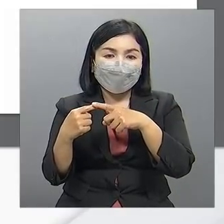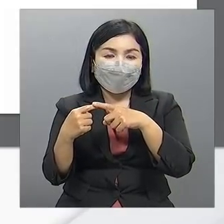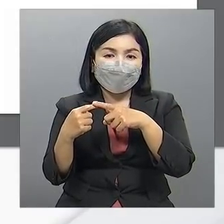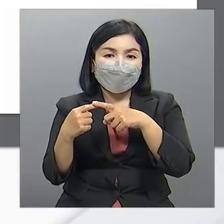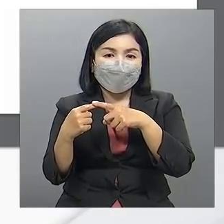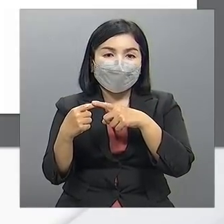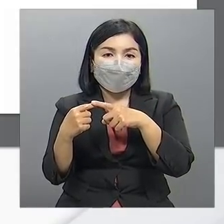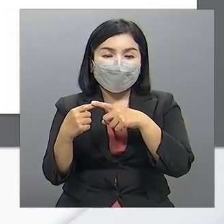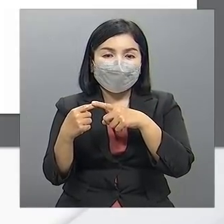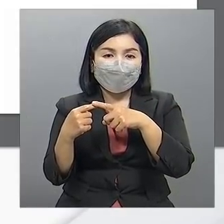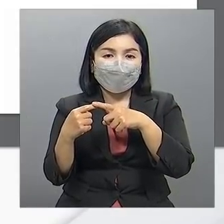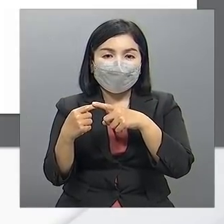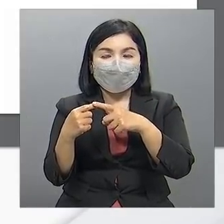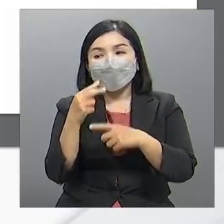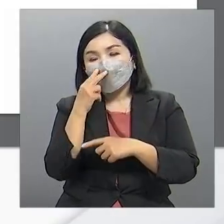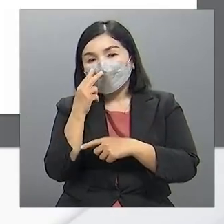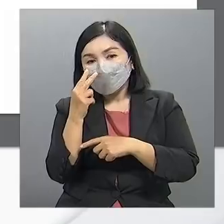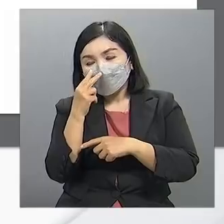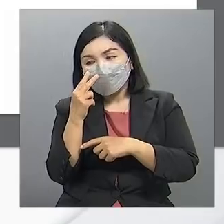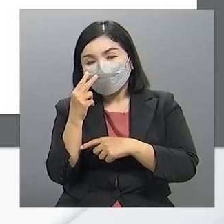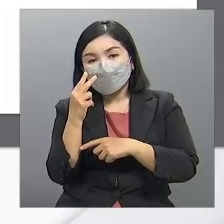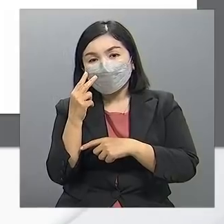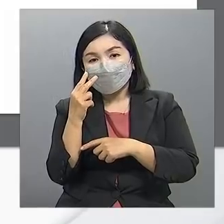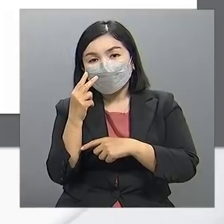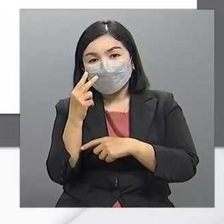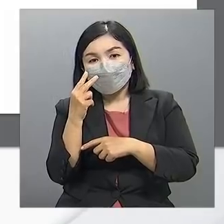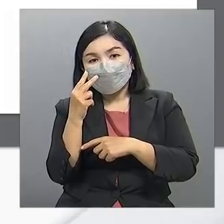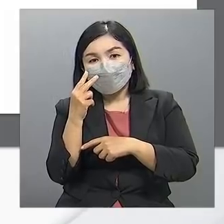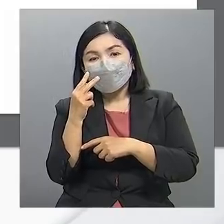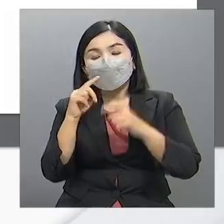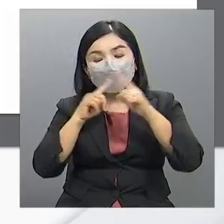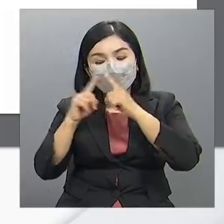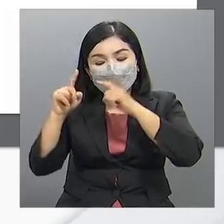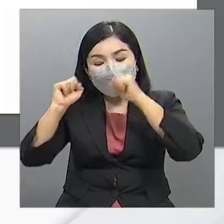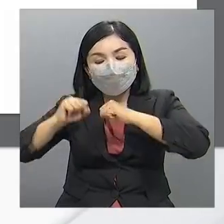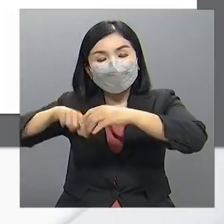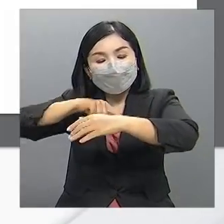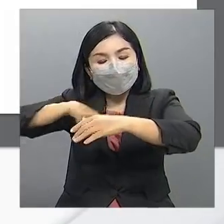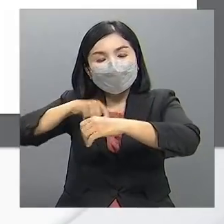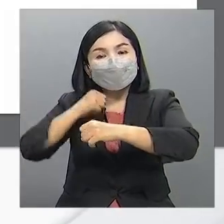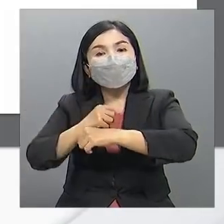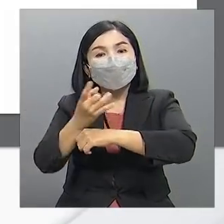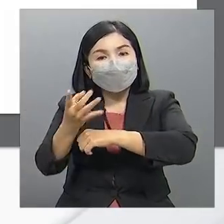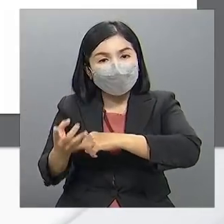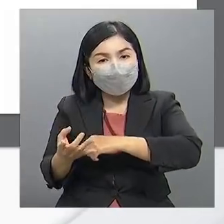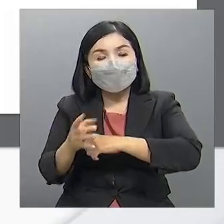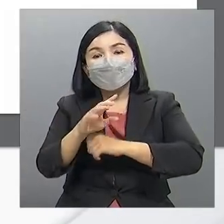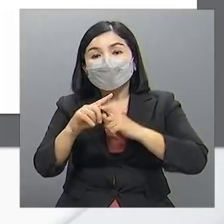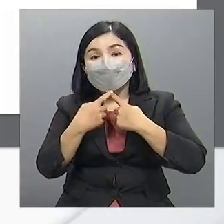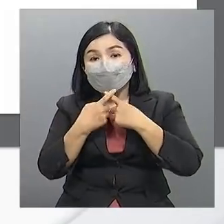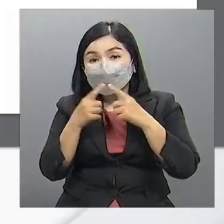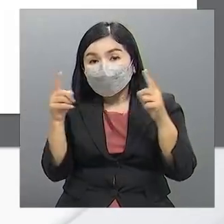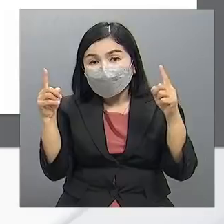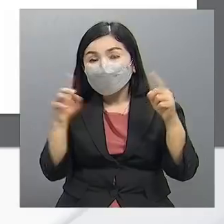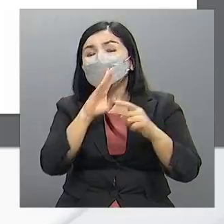มมันจะต้องตกลงกันภายในว่าจะทำไงแต่ถ้ามีเรื่องสำคัญของประ